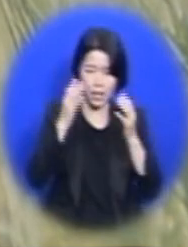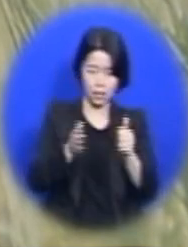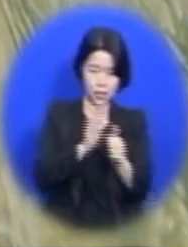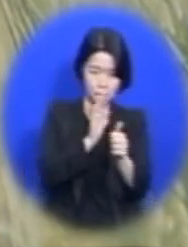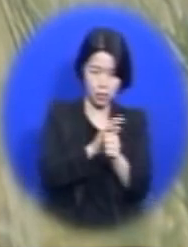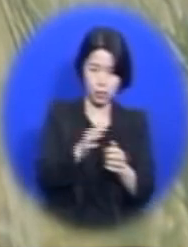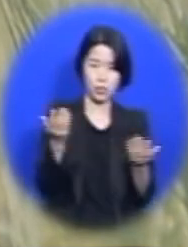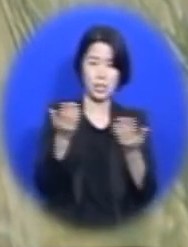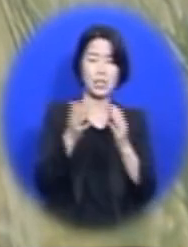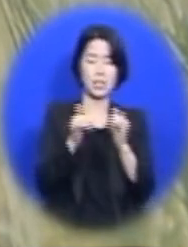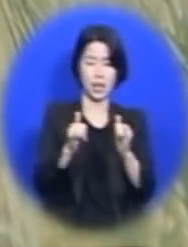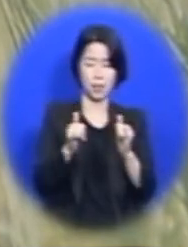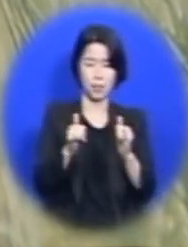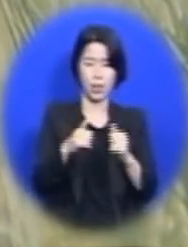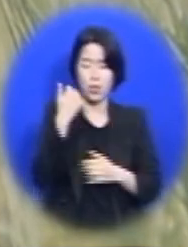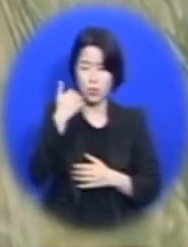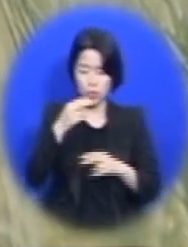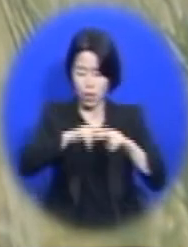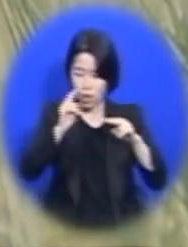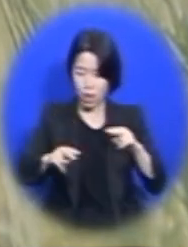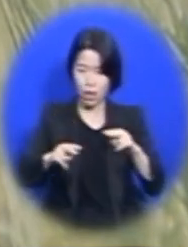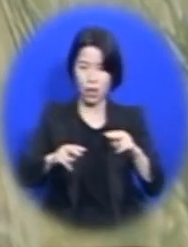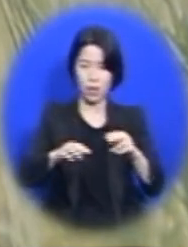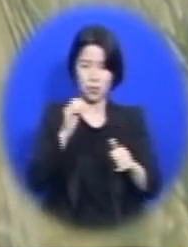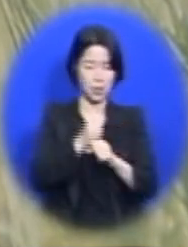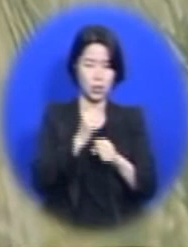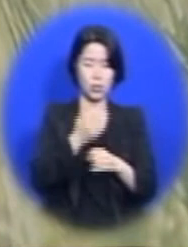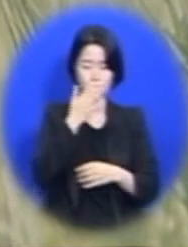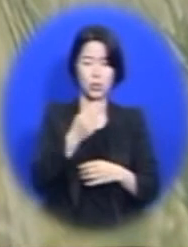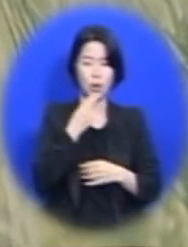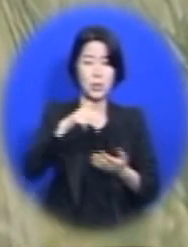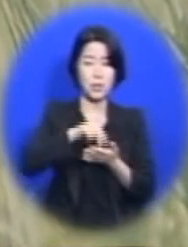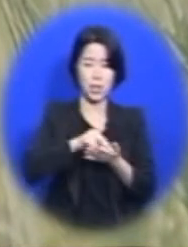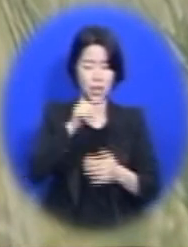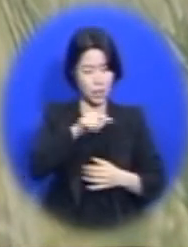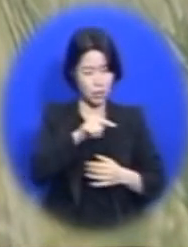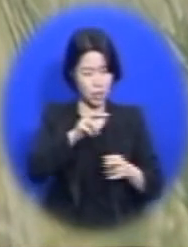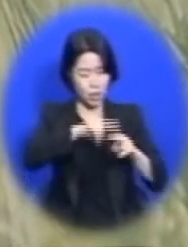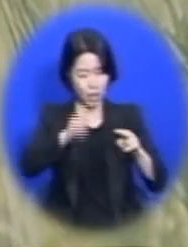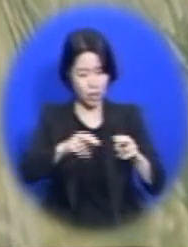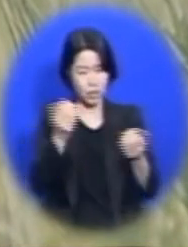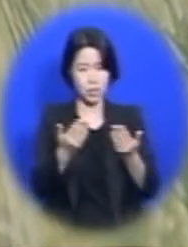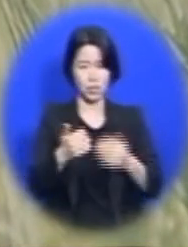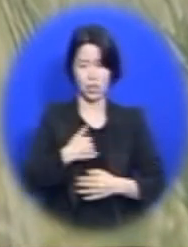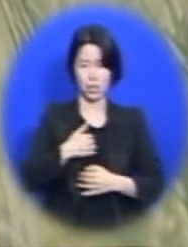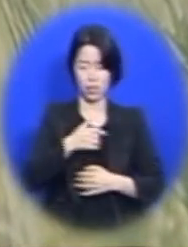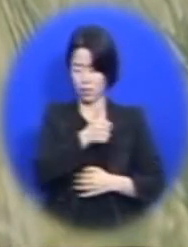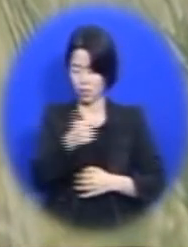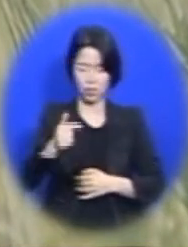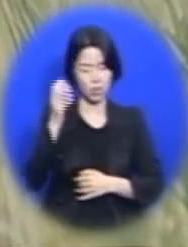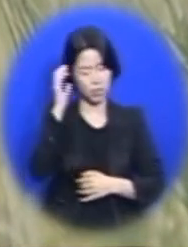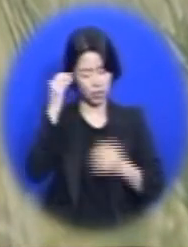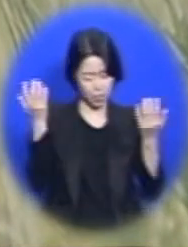직원 등등 어느 누구 하나 그만두게 할 수가 없는 처지인데 그들을 그만두게 하는 것은 저에게는 큰